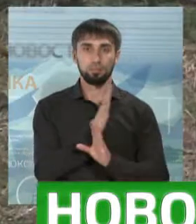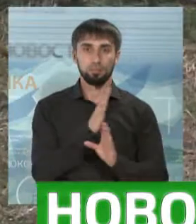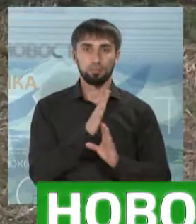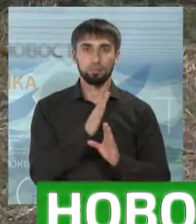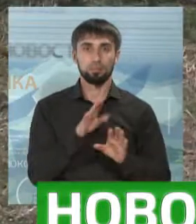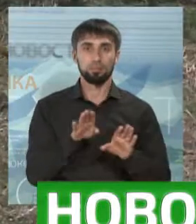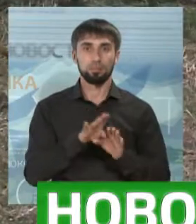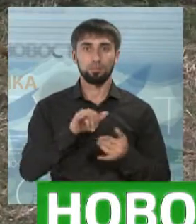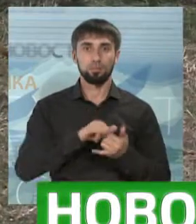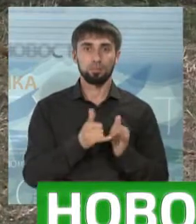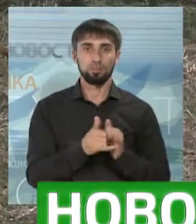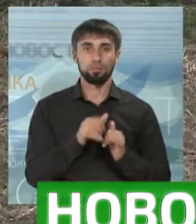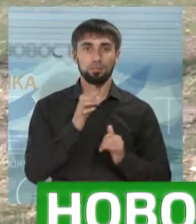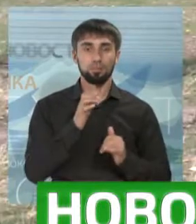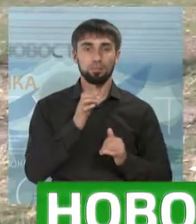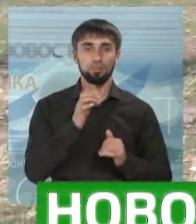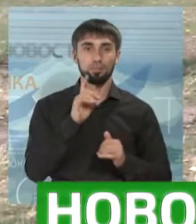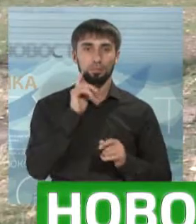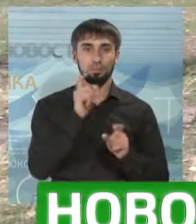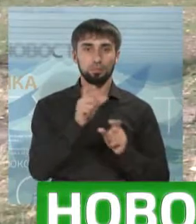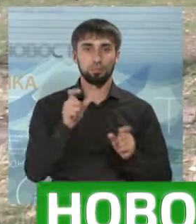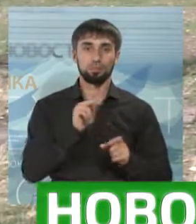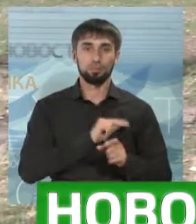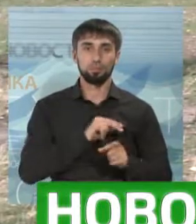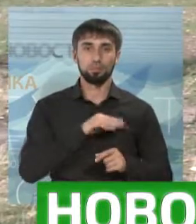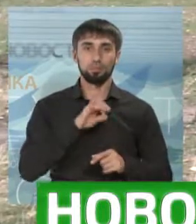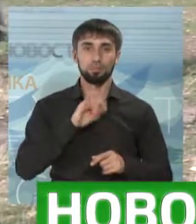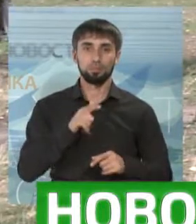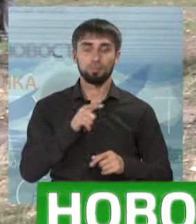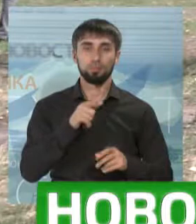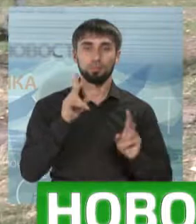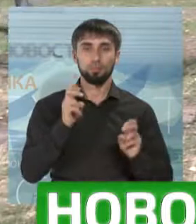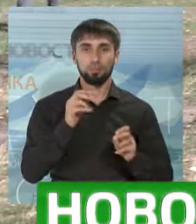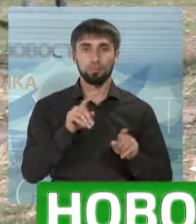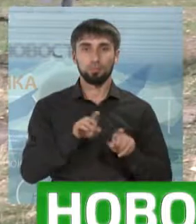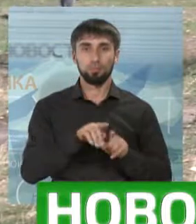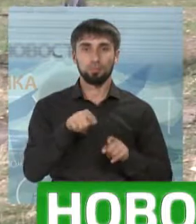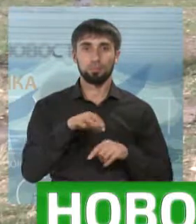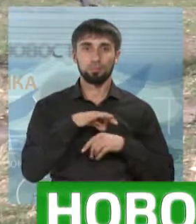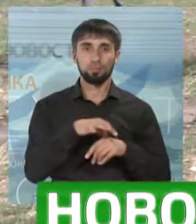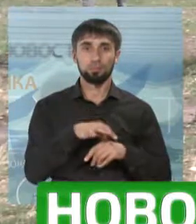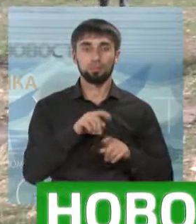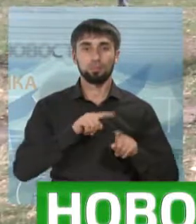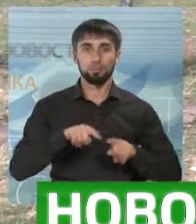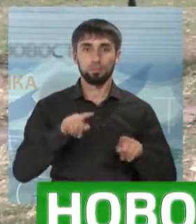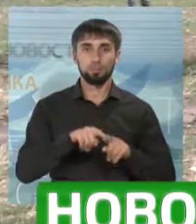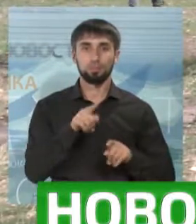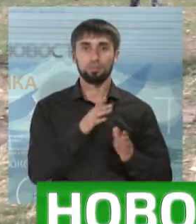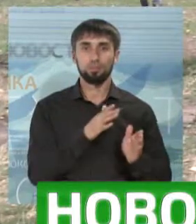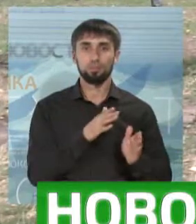в таких условиях. С ребятами работают по тренинговой программе. Здесь идет профилактика девиантного